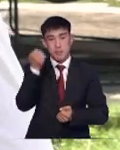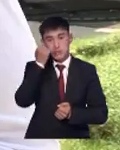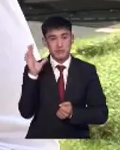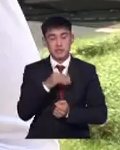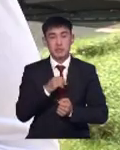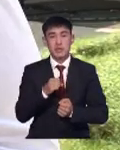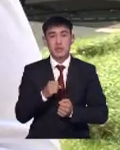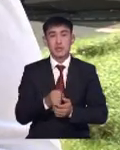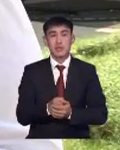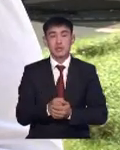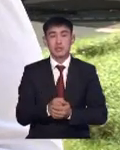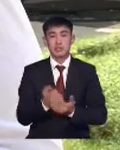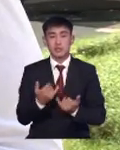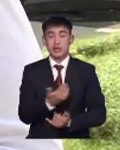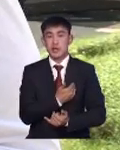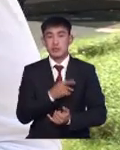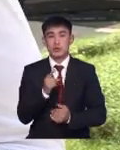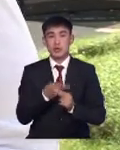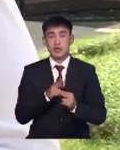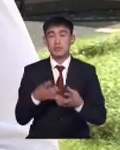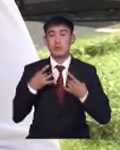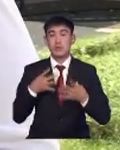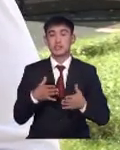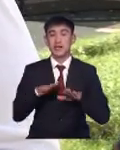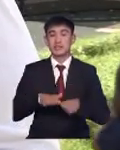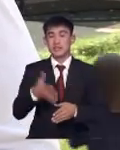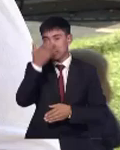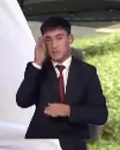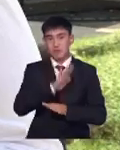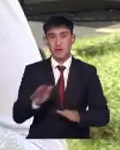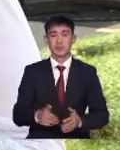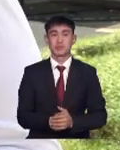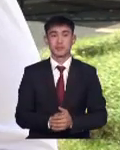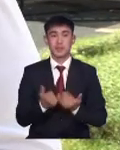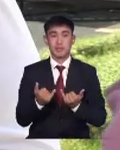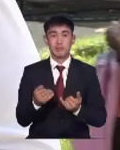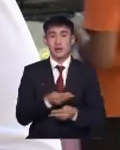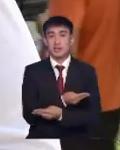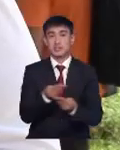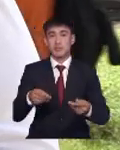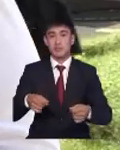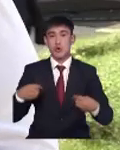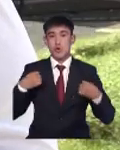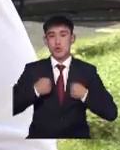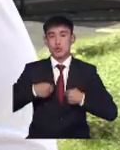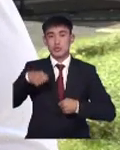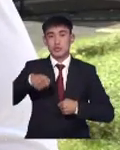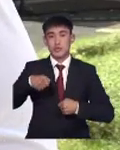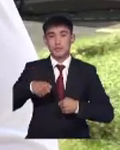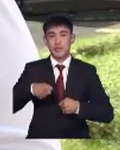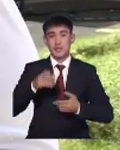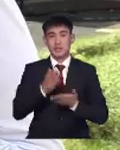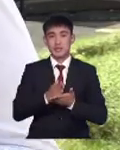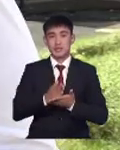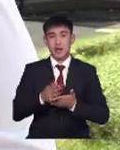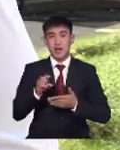всем спонсорам. И сегодня мы хотим, чтобы этот праздник остался незабываемым. Сегодня мы раздаем рюкзаки, также аниматоры,